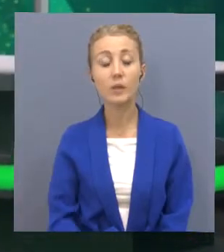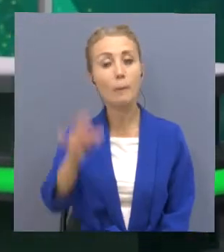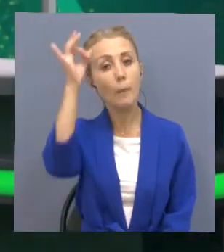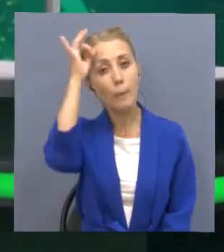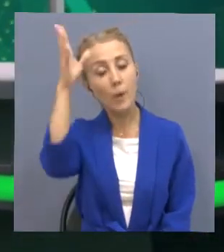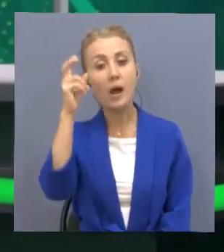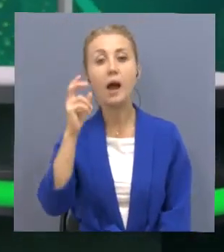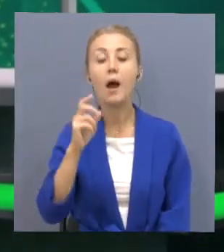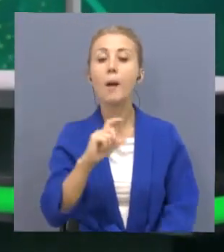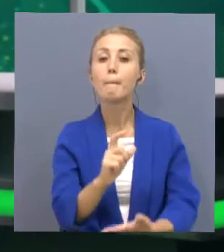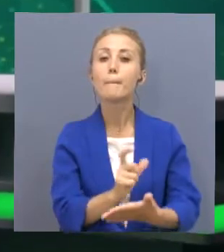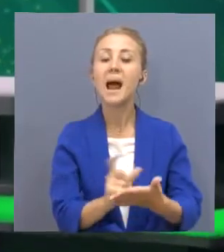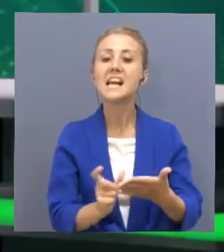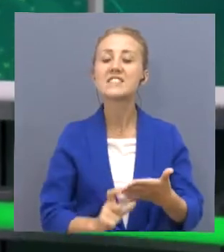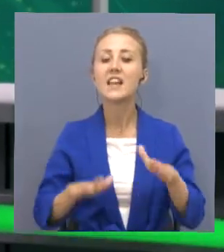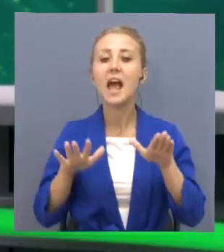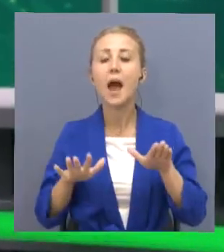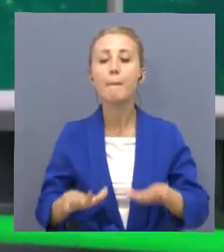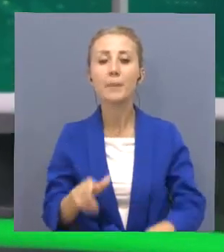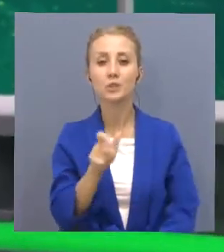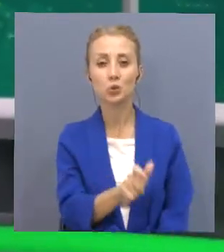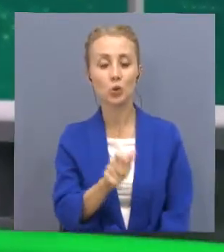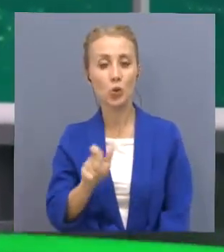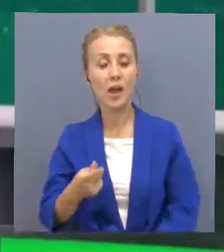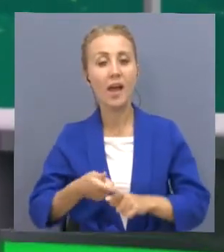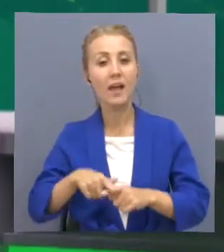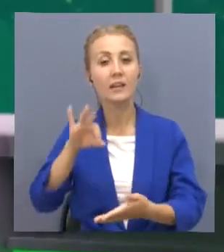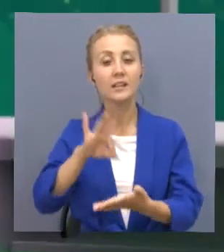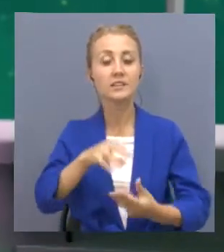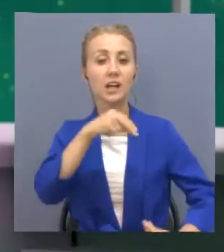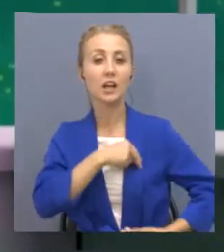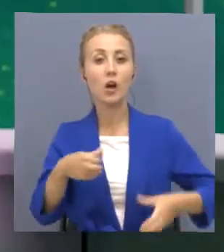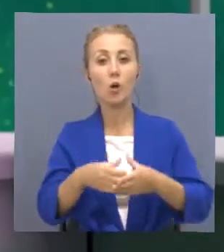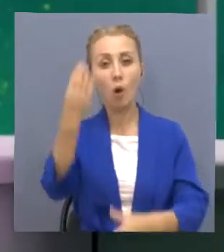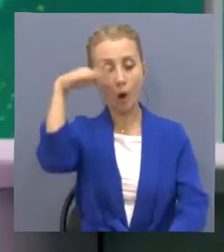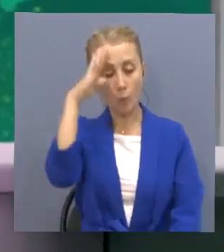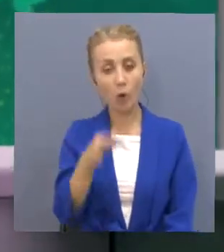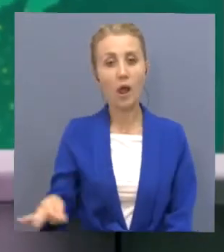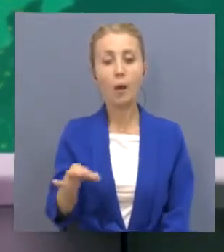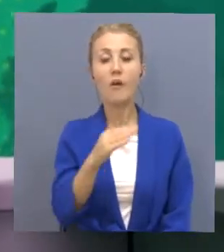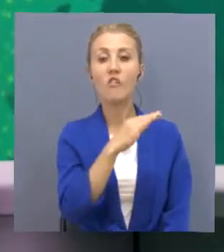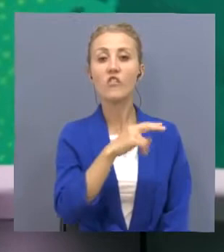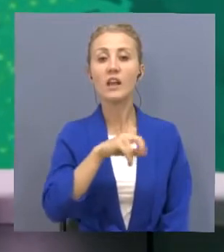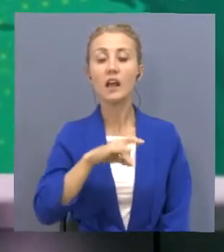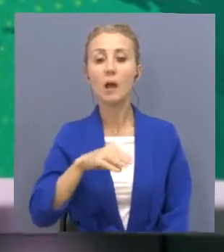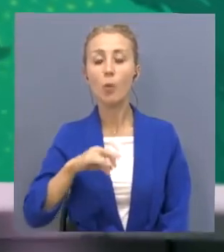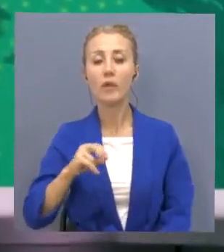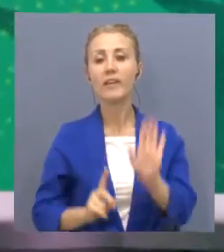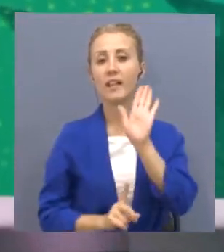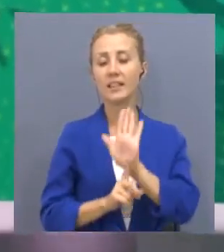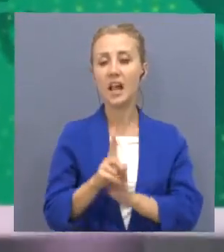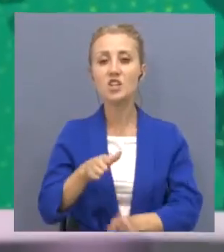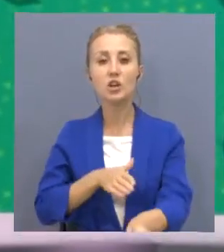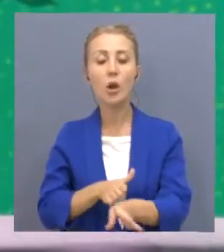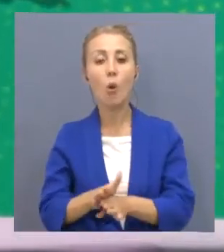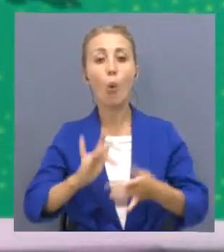Популяризация произведений местных поэтов и композиторов. С этой целью сотрудники Акмолинской областной филармонии имени Уклёя Брая приступили к